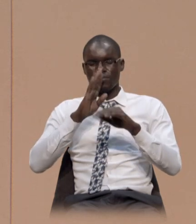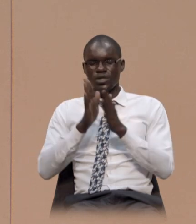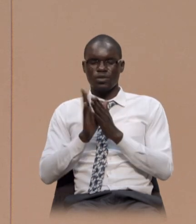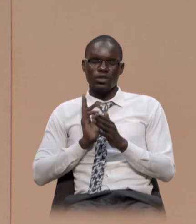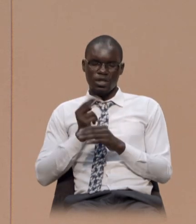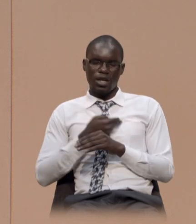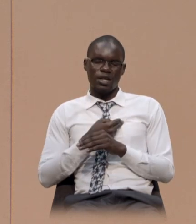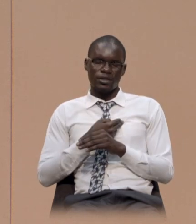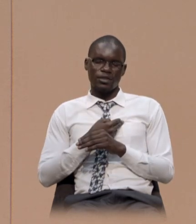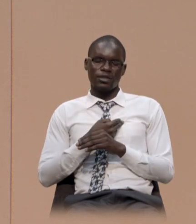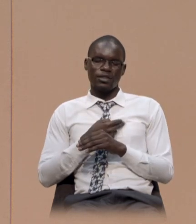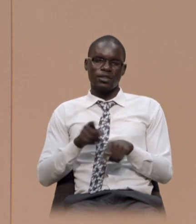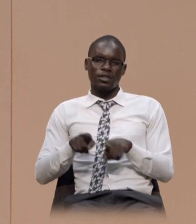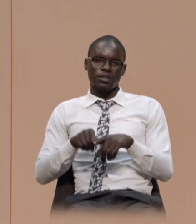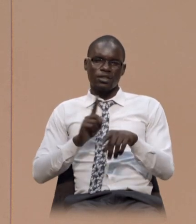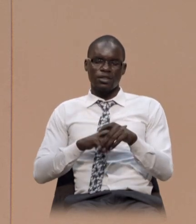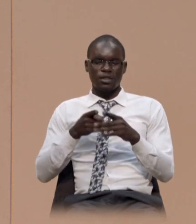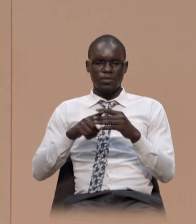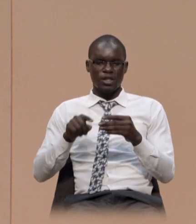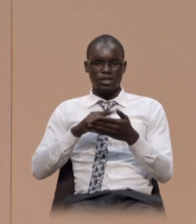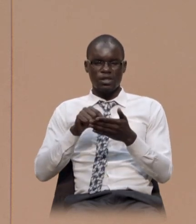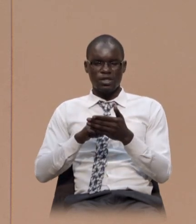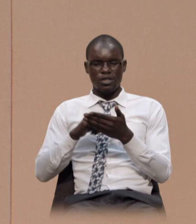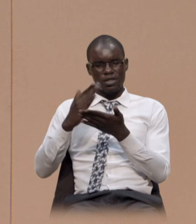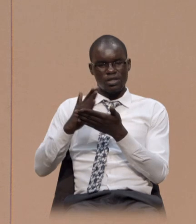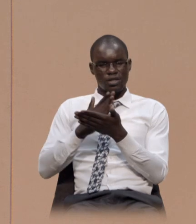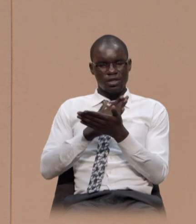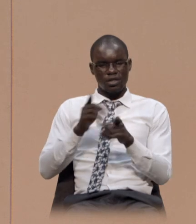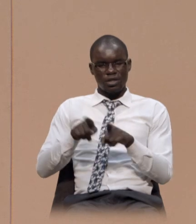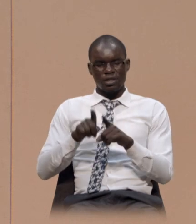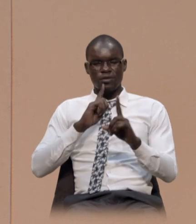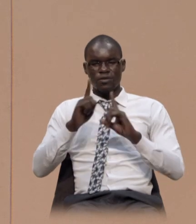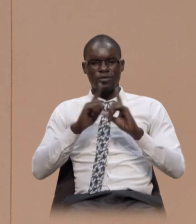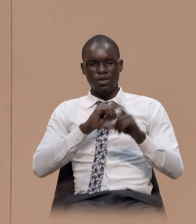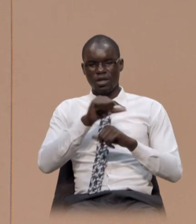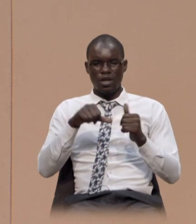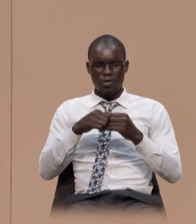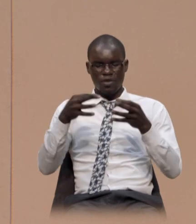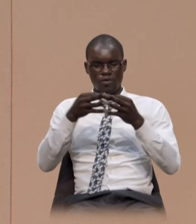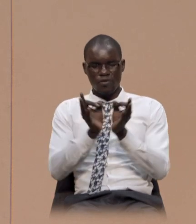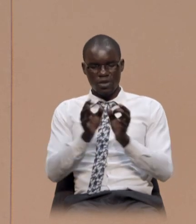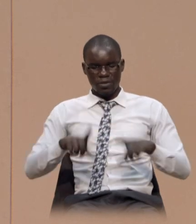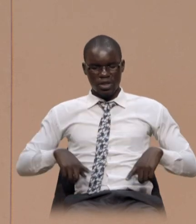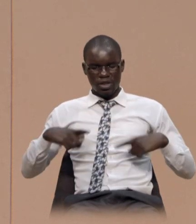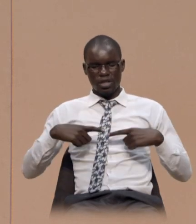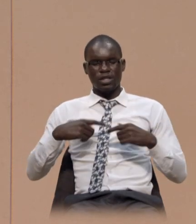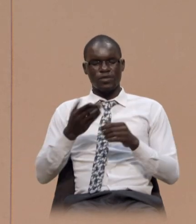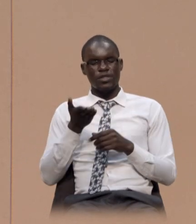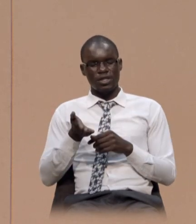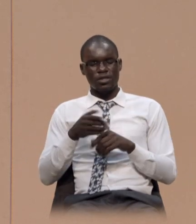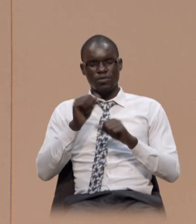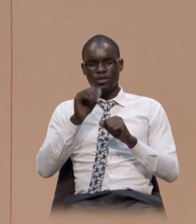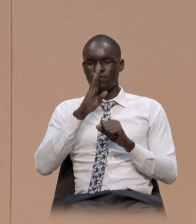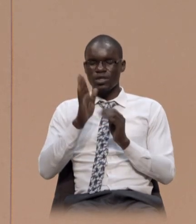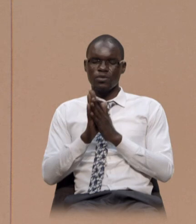pamoja nasi tunapoanza kipindi hiki na tunapoongea juu ya maisha ya nyumbani hapa. Bwana uwe